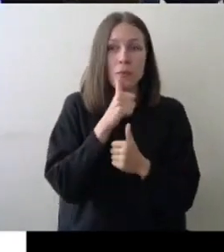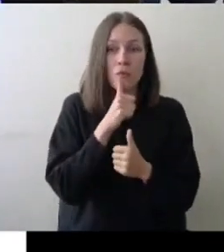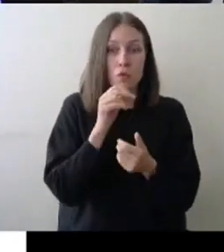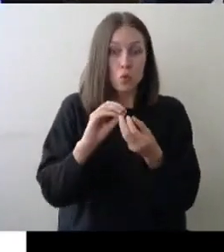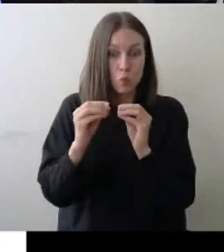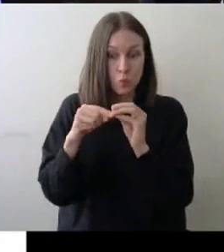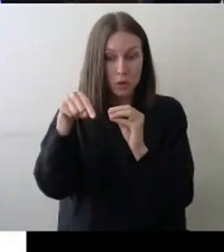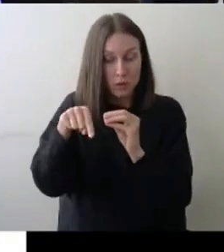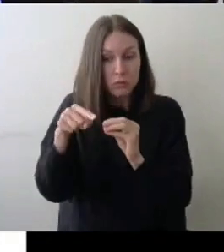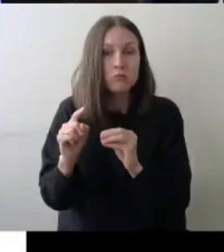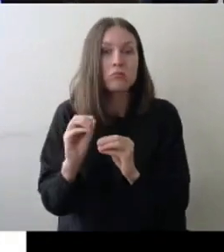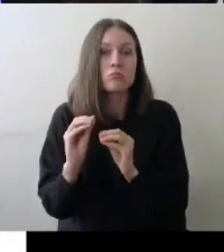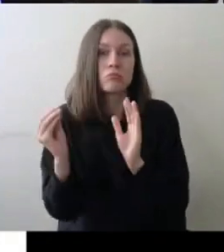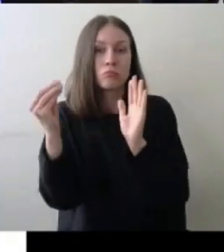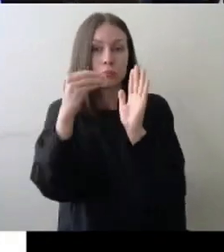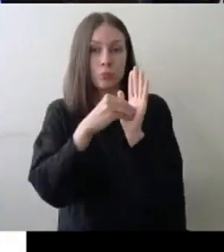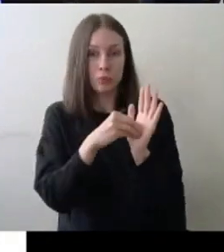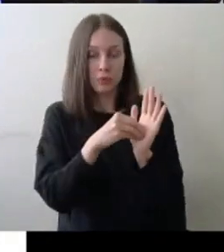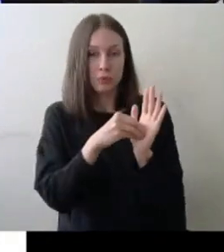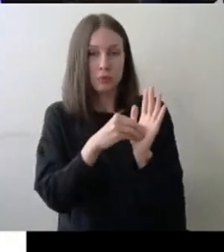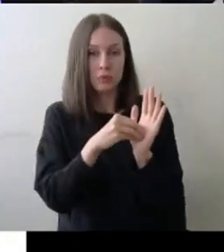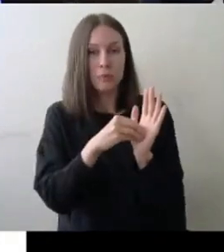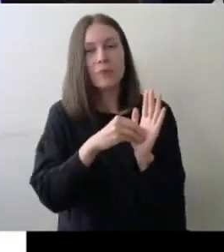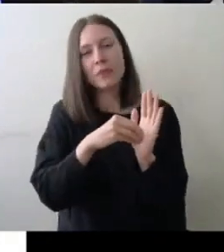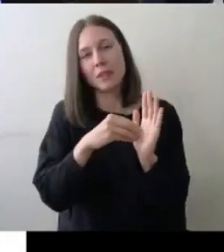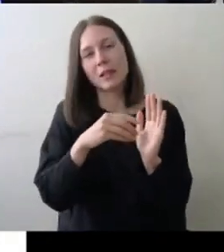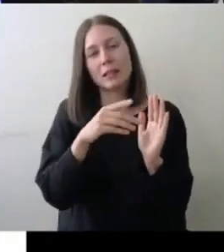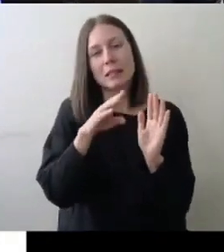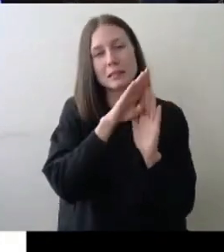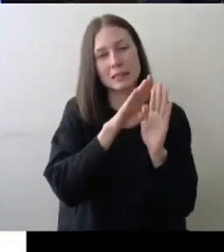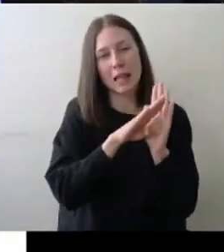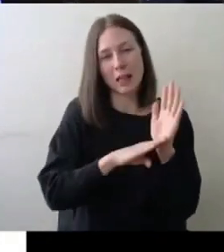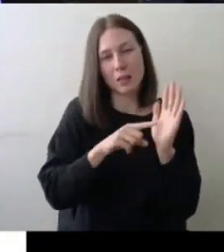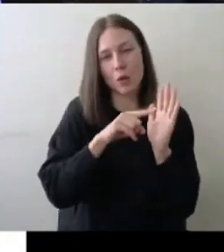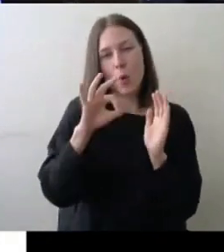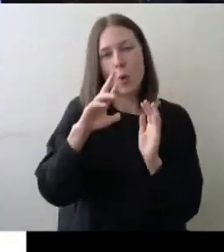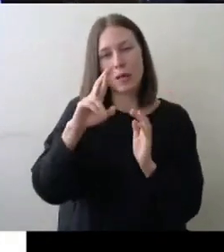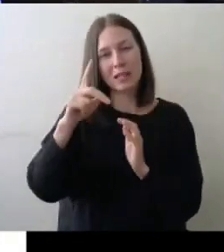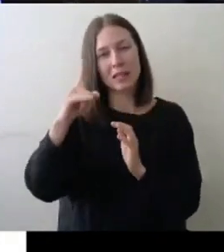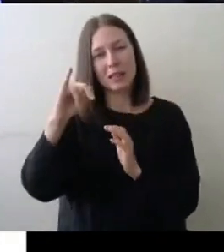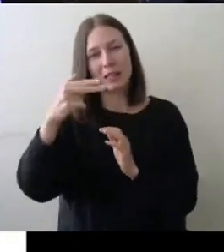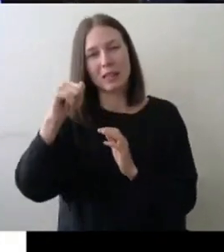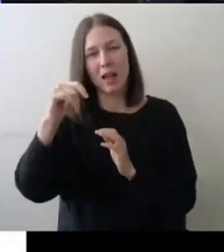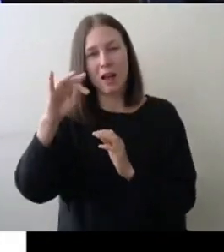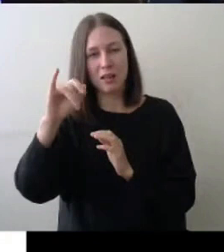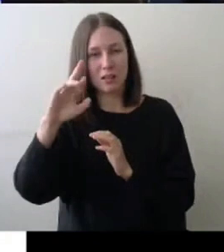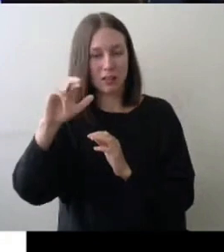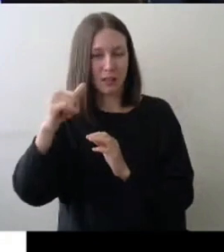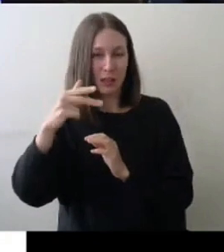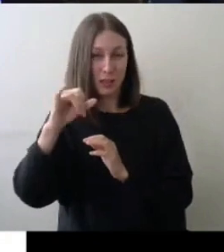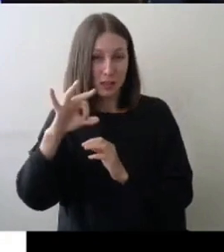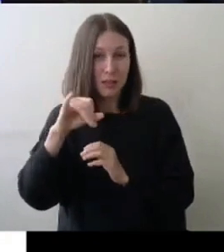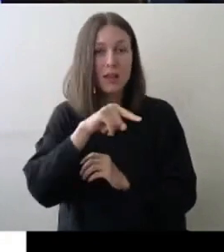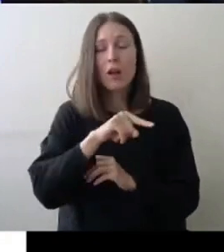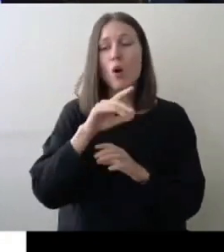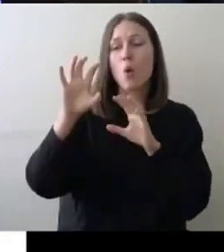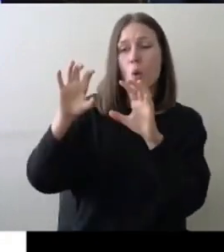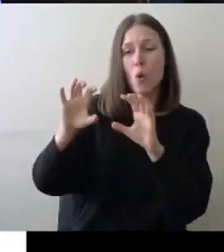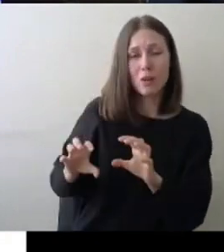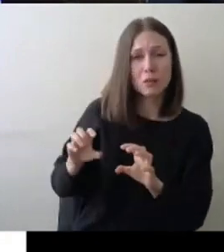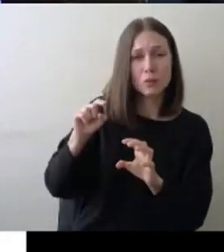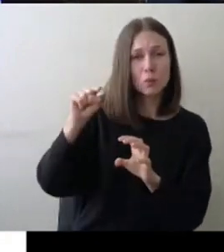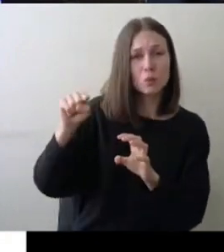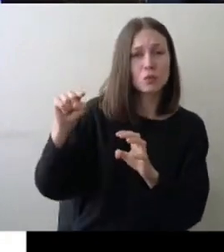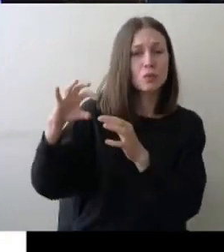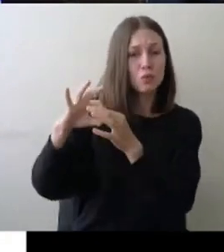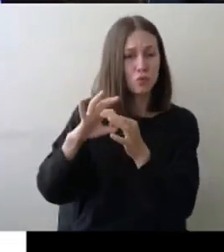atsirastų ordinarinio įstatymo pagrindu, vis tiek tam tikras disonansas su konstituciniu naratyvu